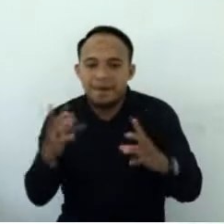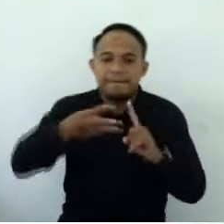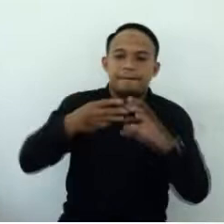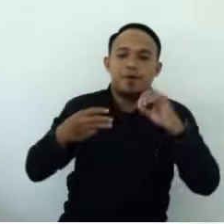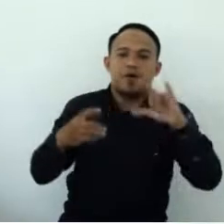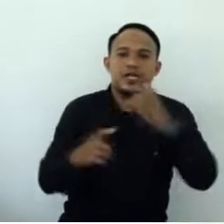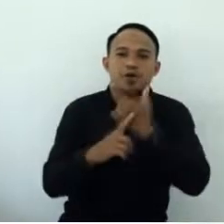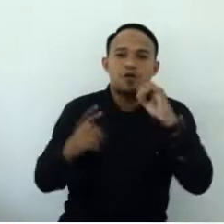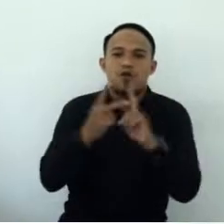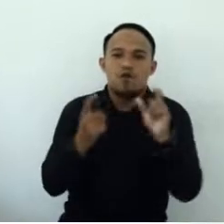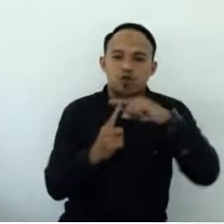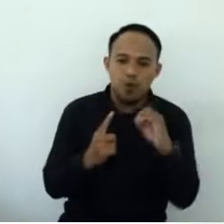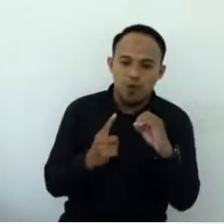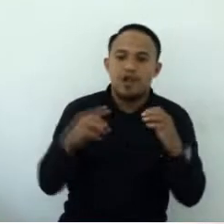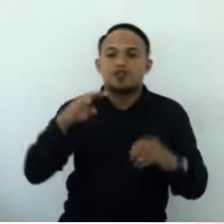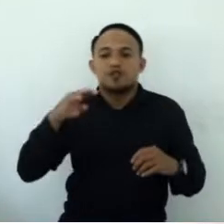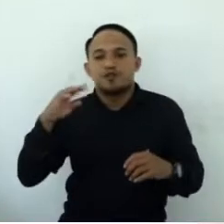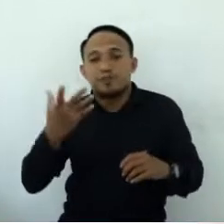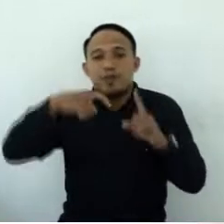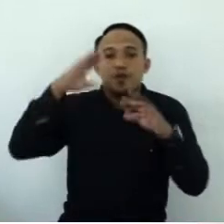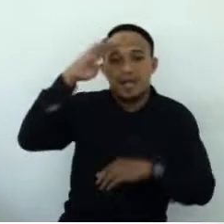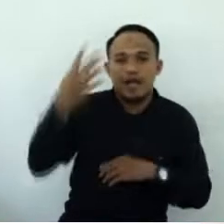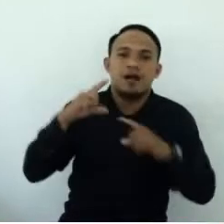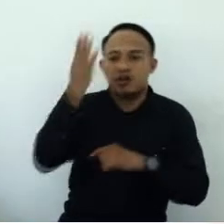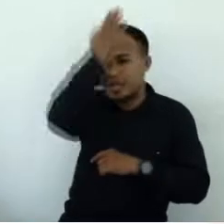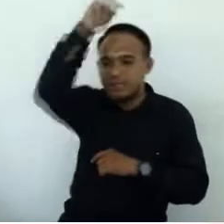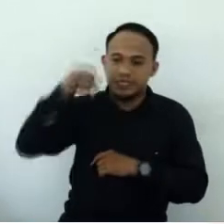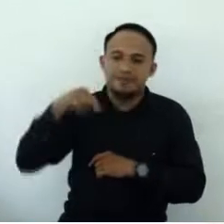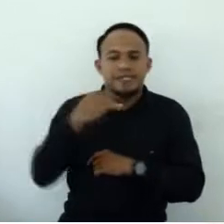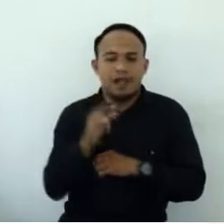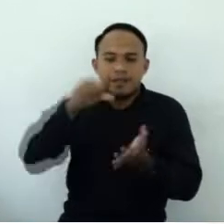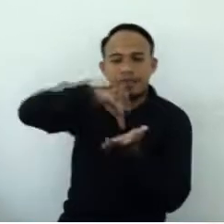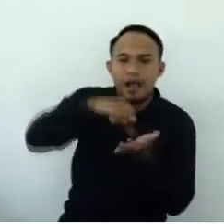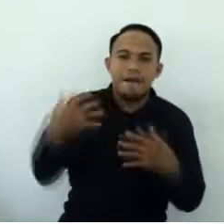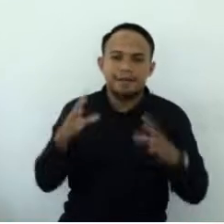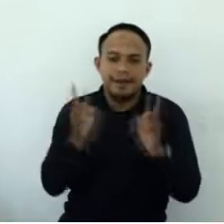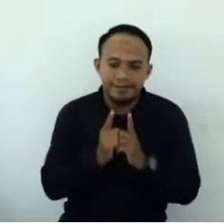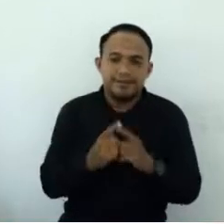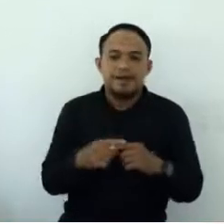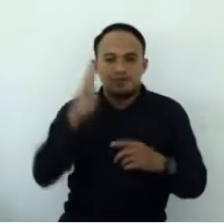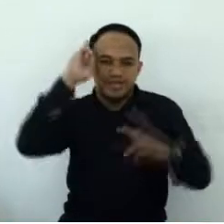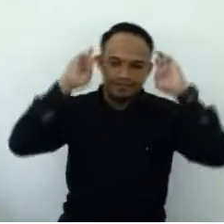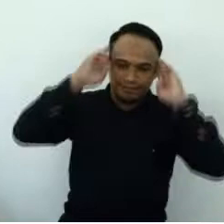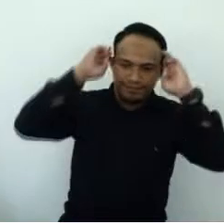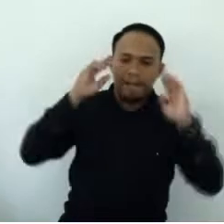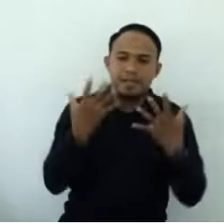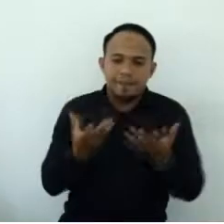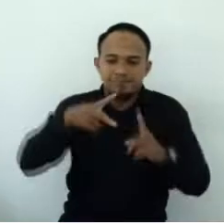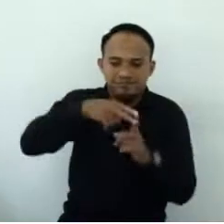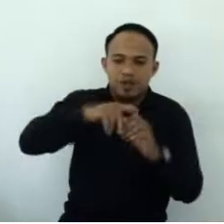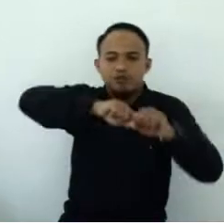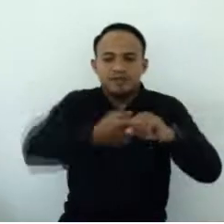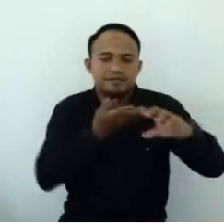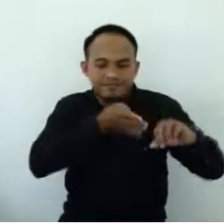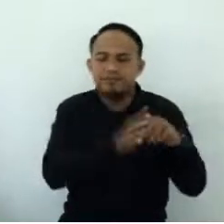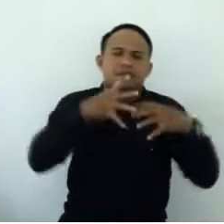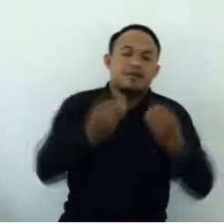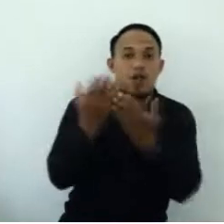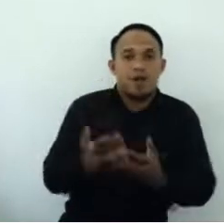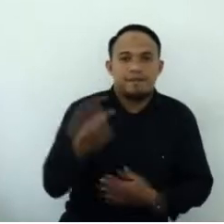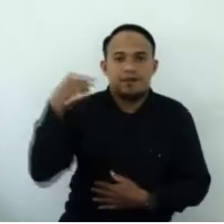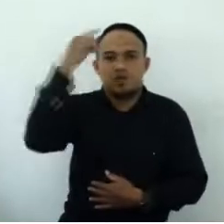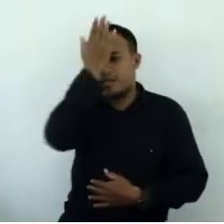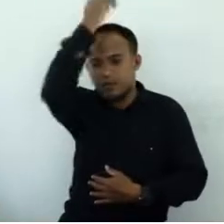Bandungrejo kecamatan boliyohuto kabupaten Boalemo yang ditandai dengan pengguntingan pita dan penyerahan kunci